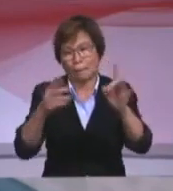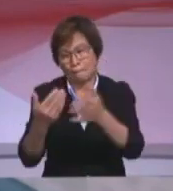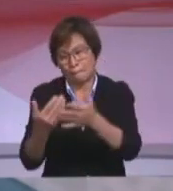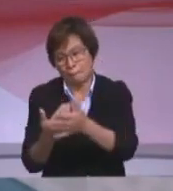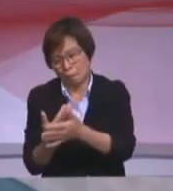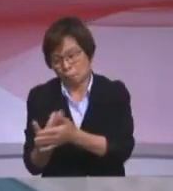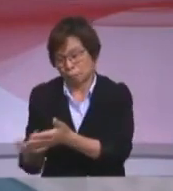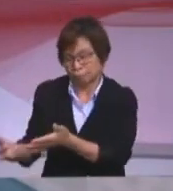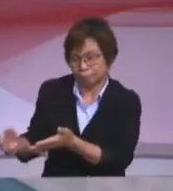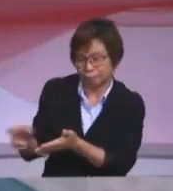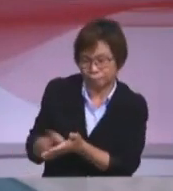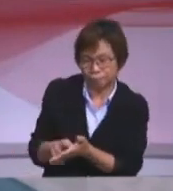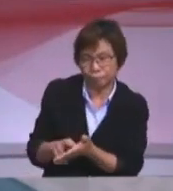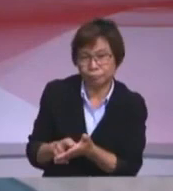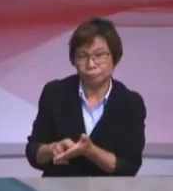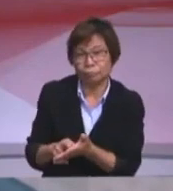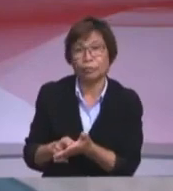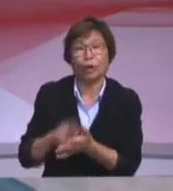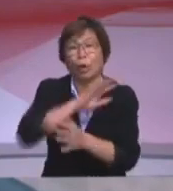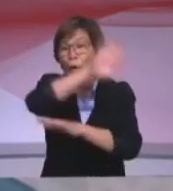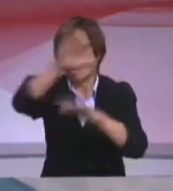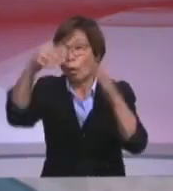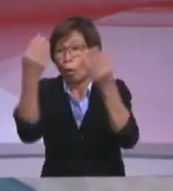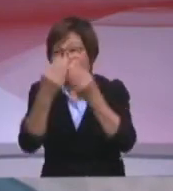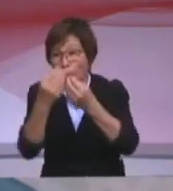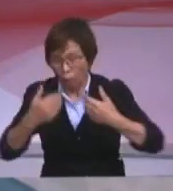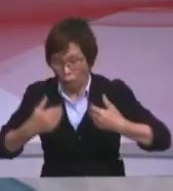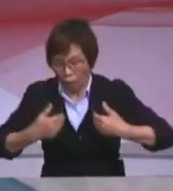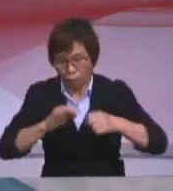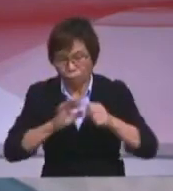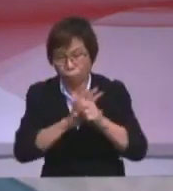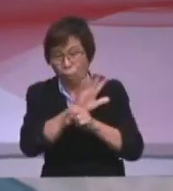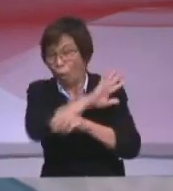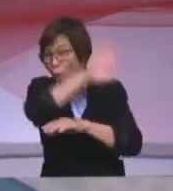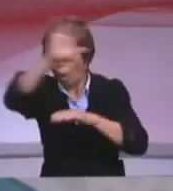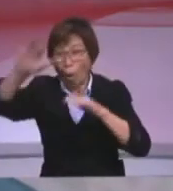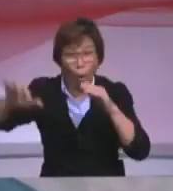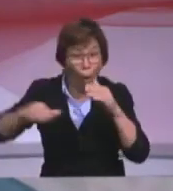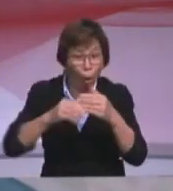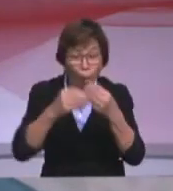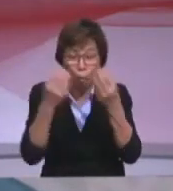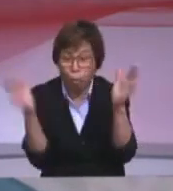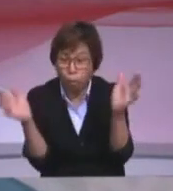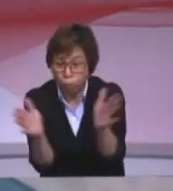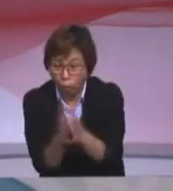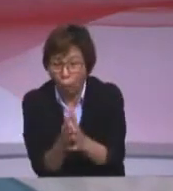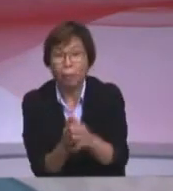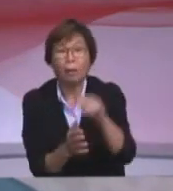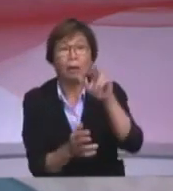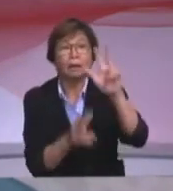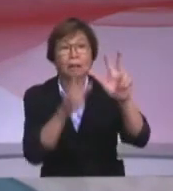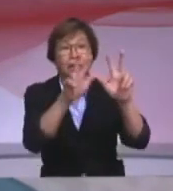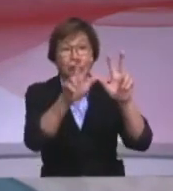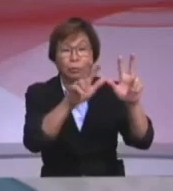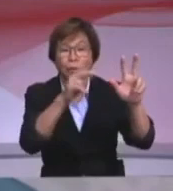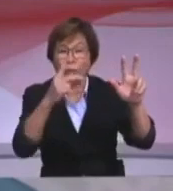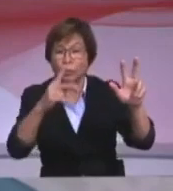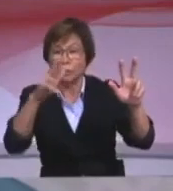baru telah dilaporkan. Ini menjadikan jumlah kes positif COVID-19 di Malaysia adalah sebanyak